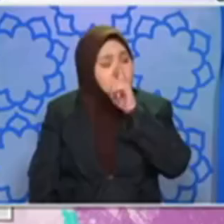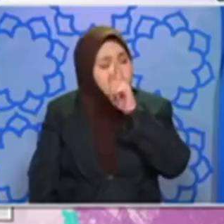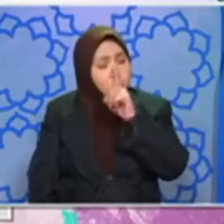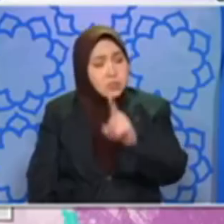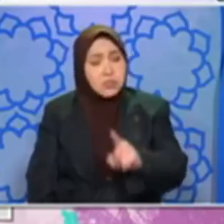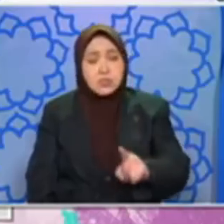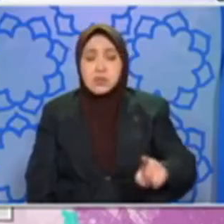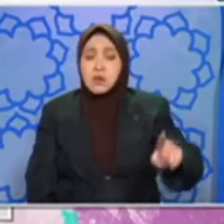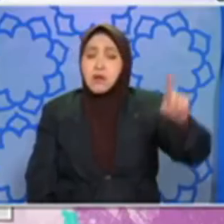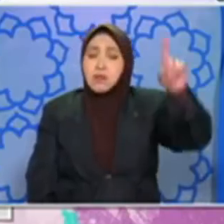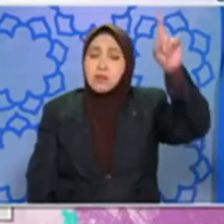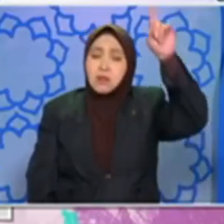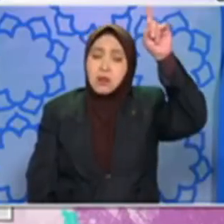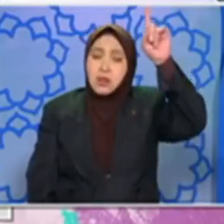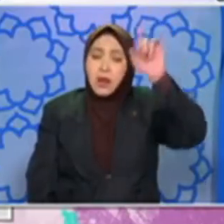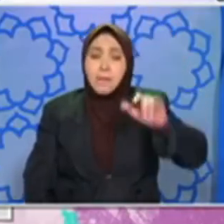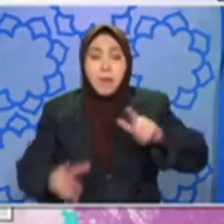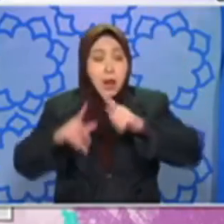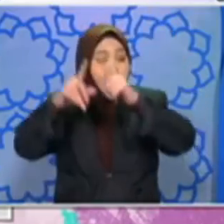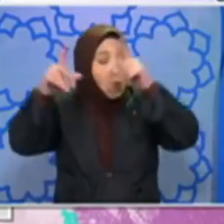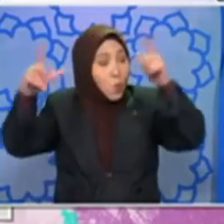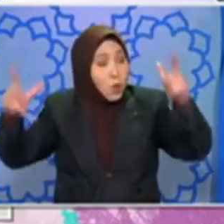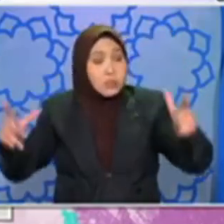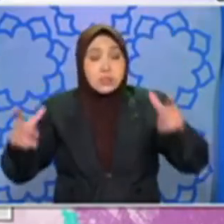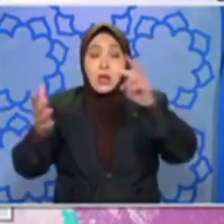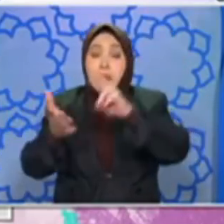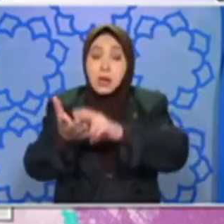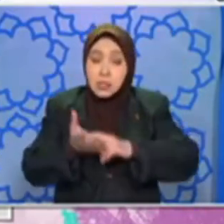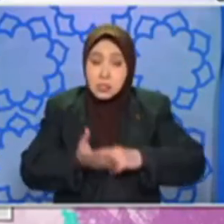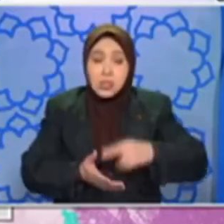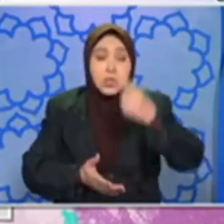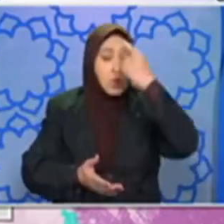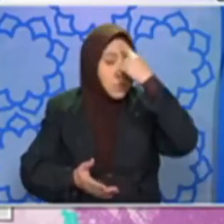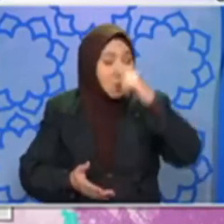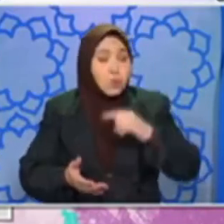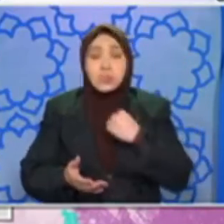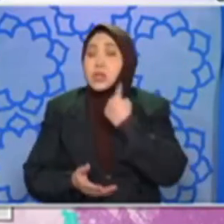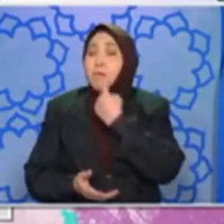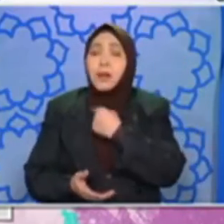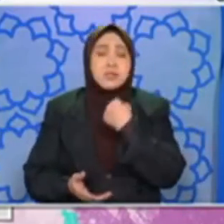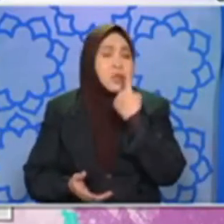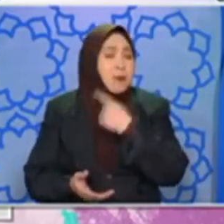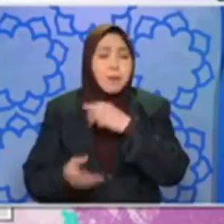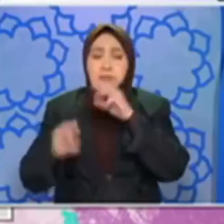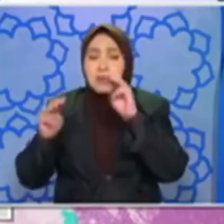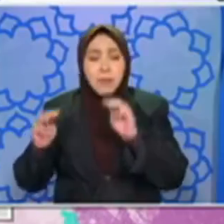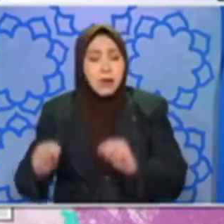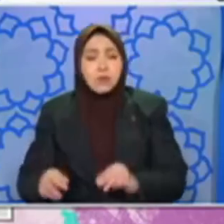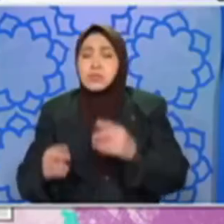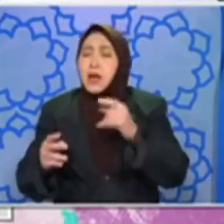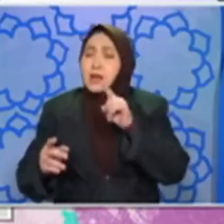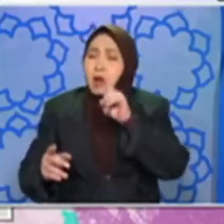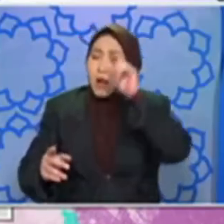إن ربك يبسط الرزق لمن يشاء